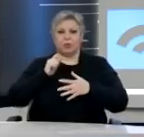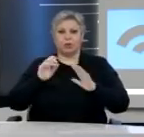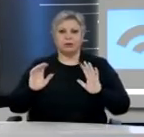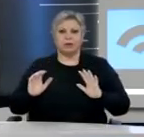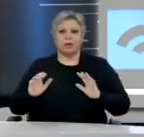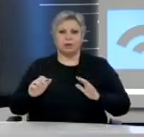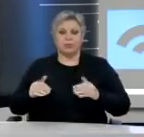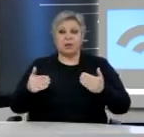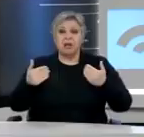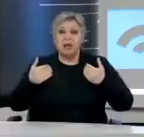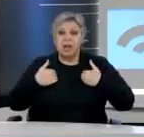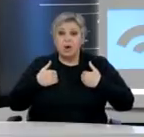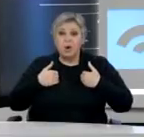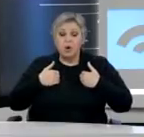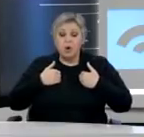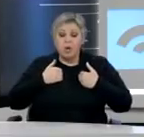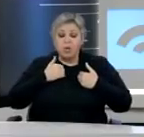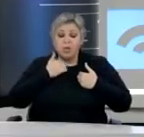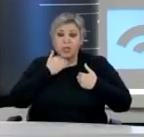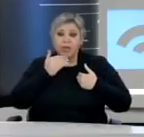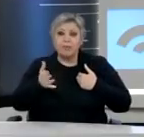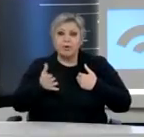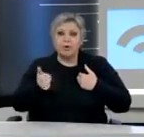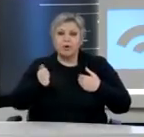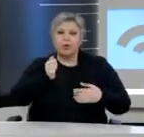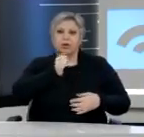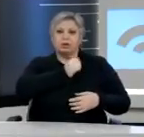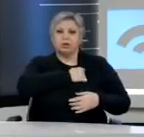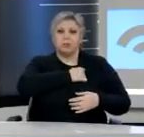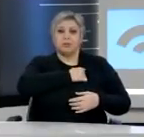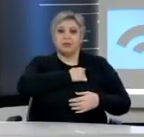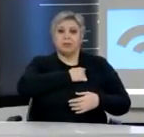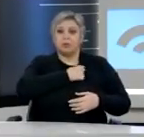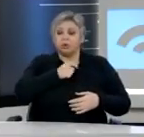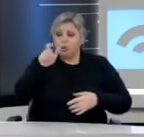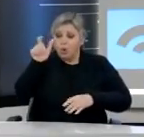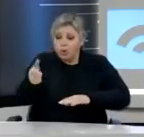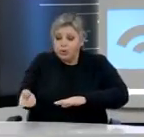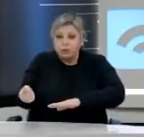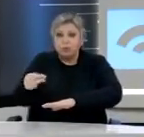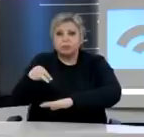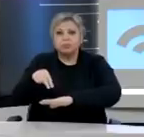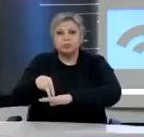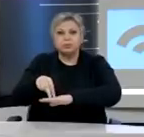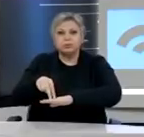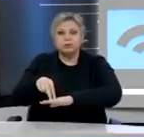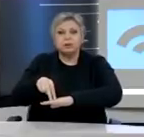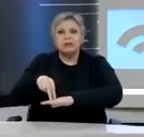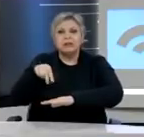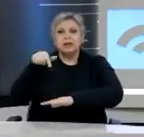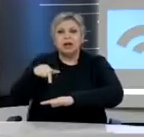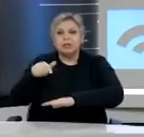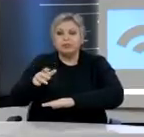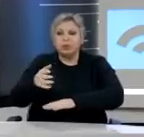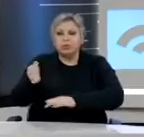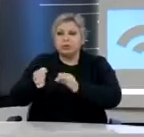να πιστέψω ότι ο αρχηγός της αξιωματικής αντιπολίτευσης έρχεται σε μια κρίσιμη συνεδρίαση στη Βουλή και αντί να αρθρώσει πολιτικό